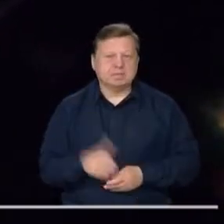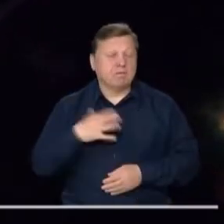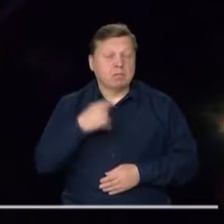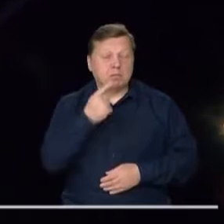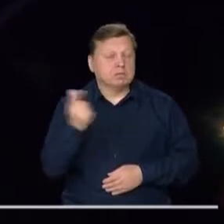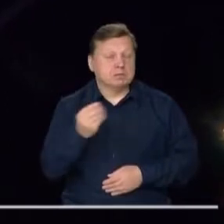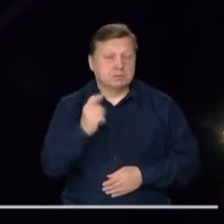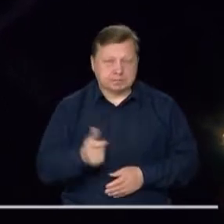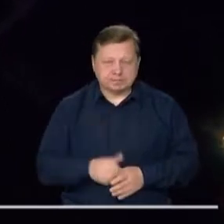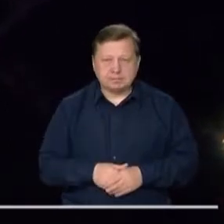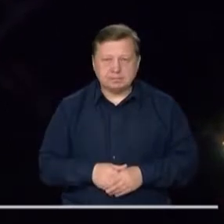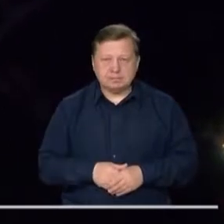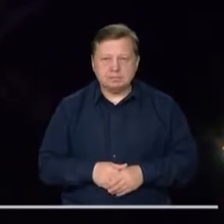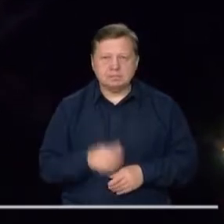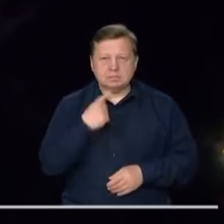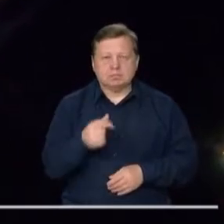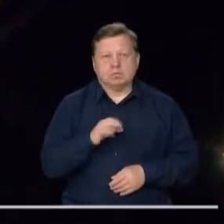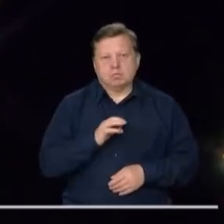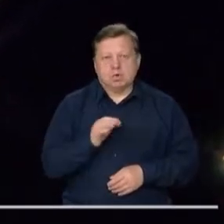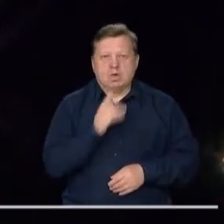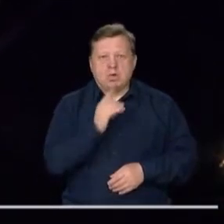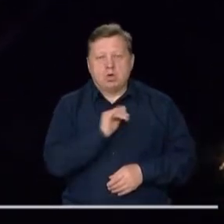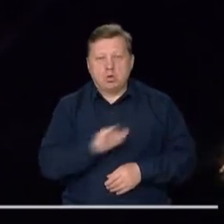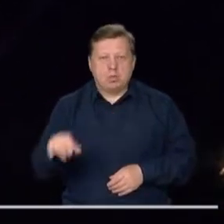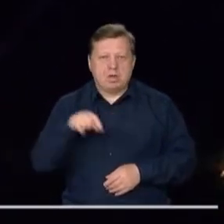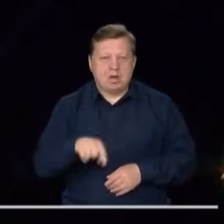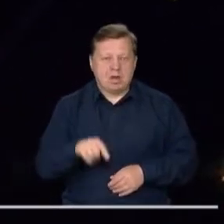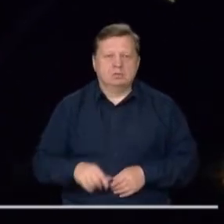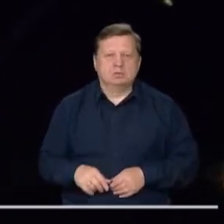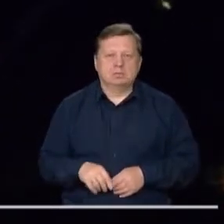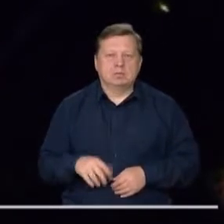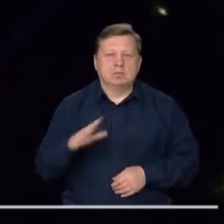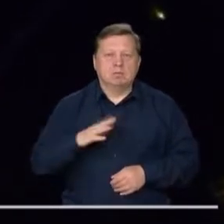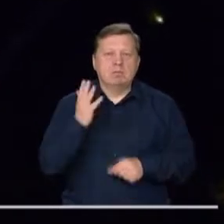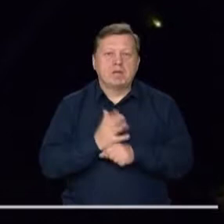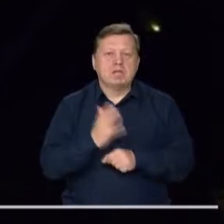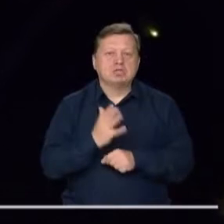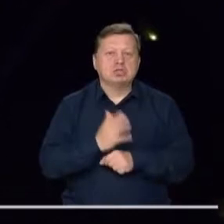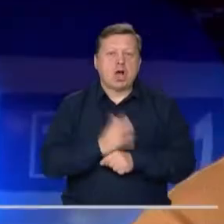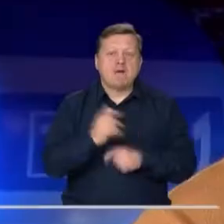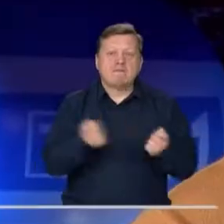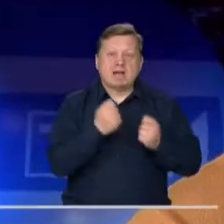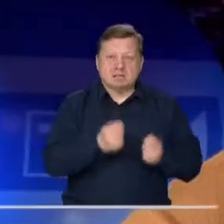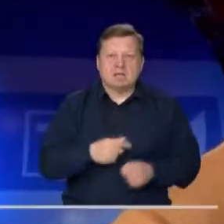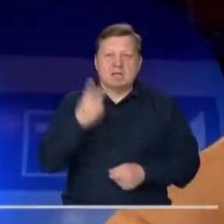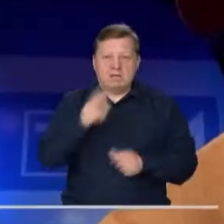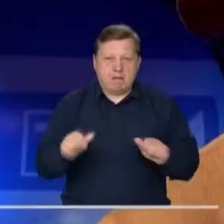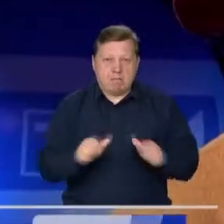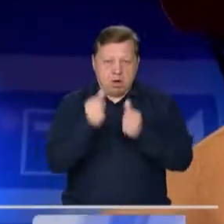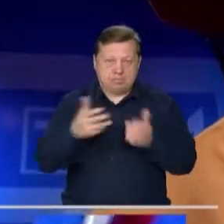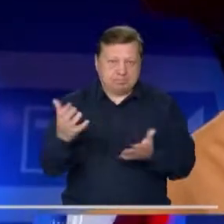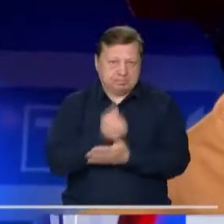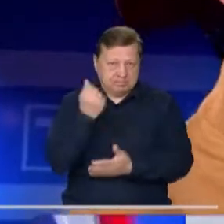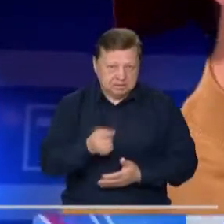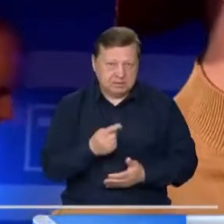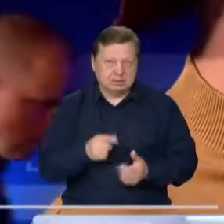wspomnieć nasz taki jubileuszowy występ tutaj na 50. festiwalu, gdzie zdobyliśmy 2 statuetki za przebój